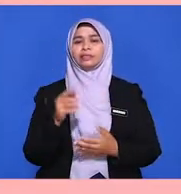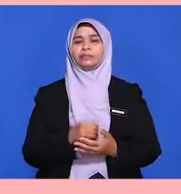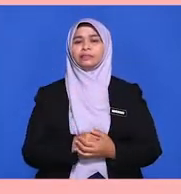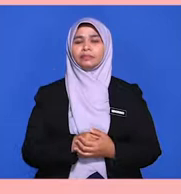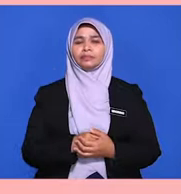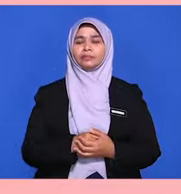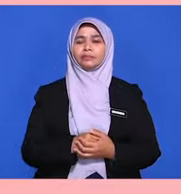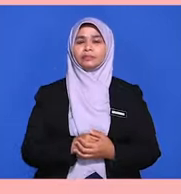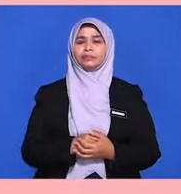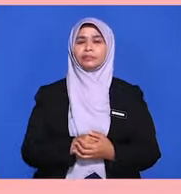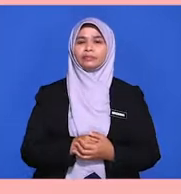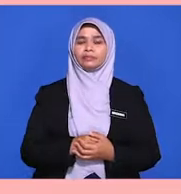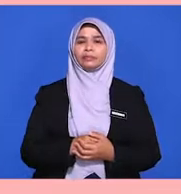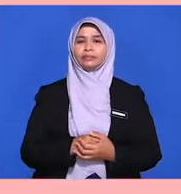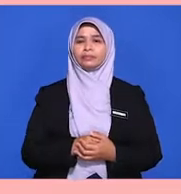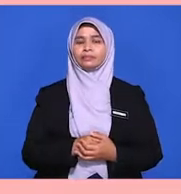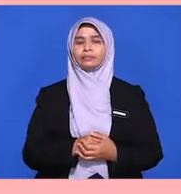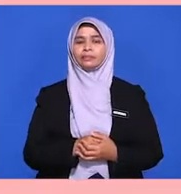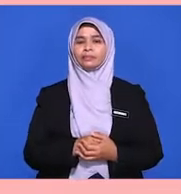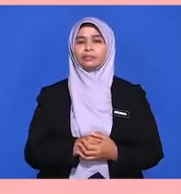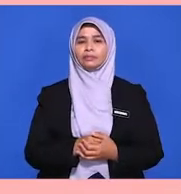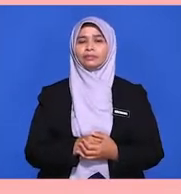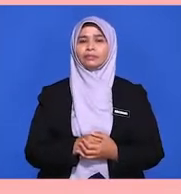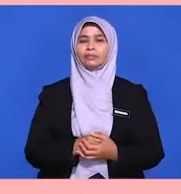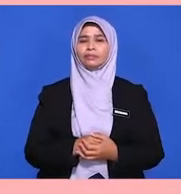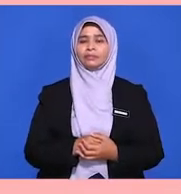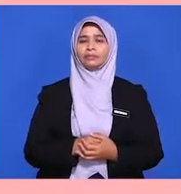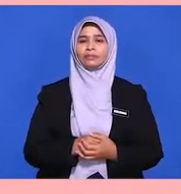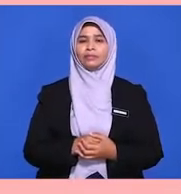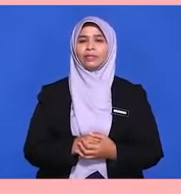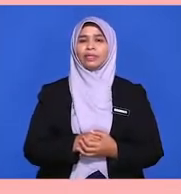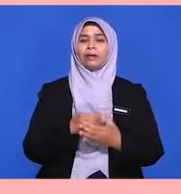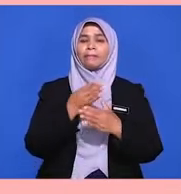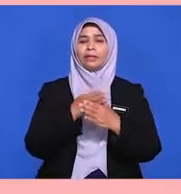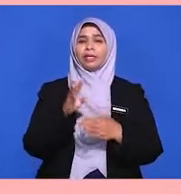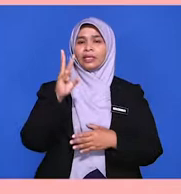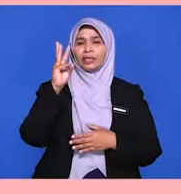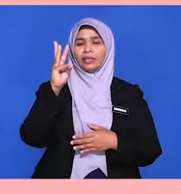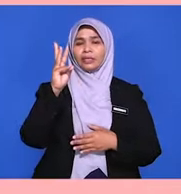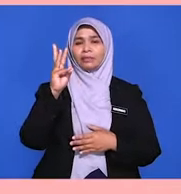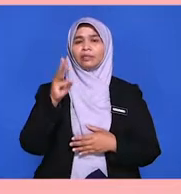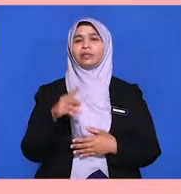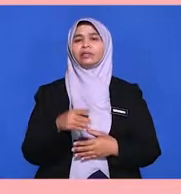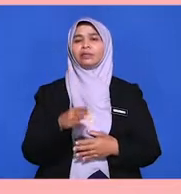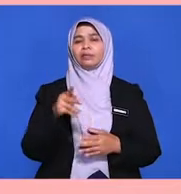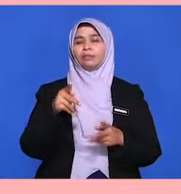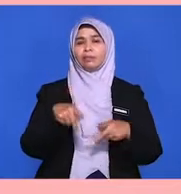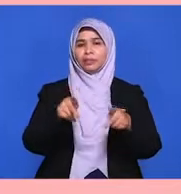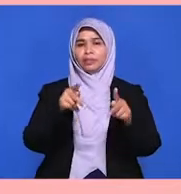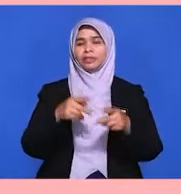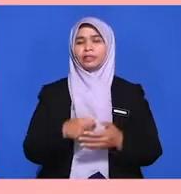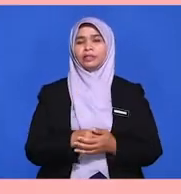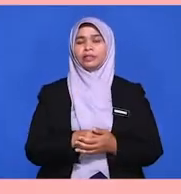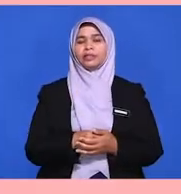Bahagian keenam deskripsi projek.